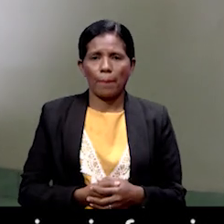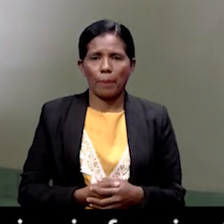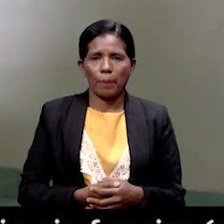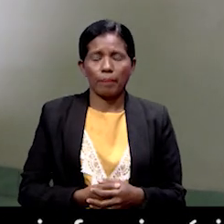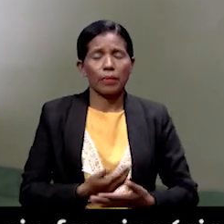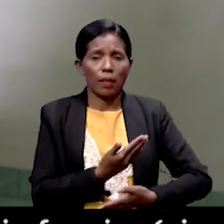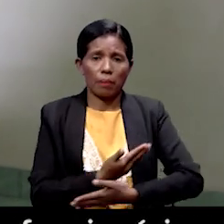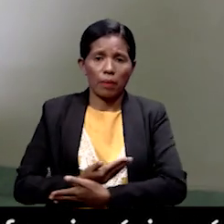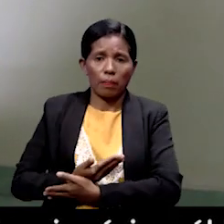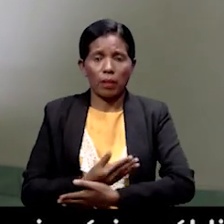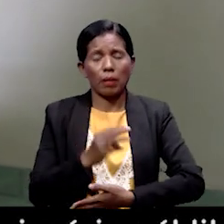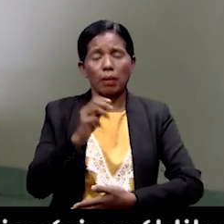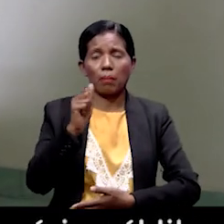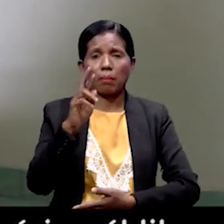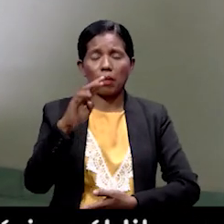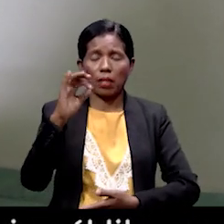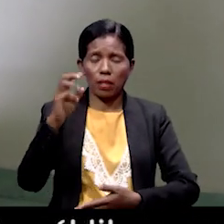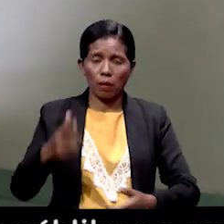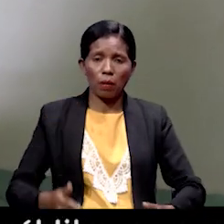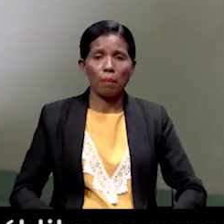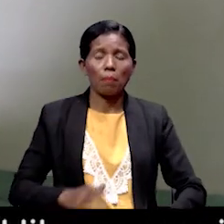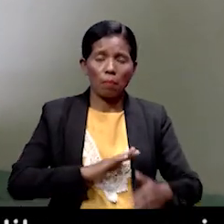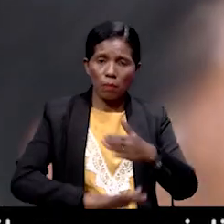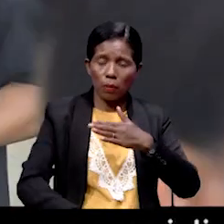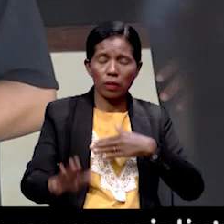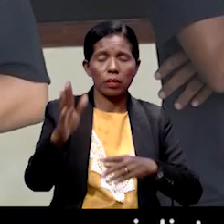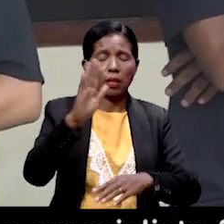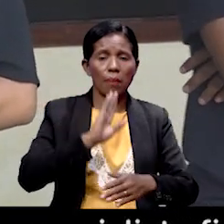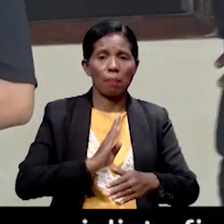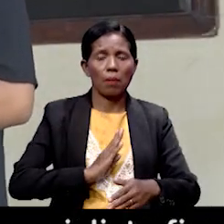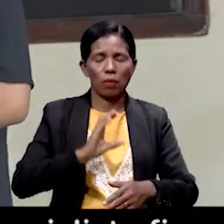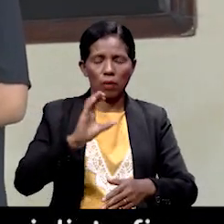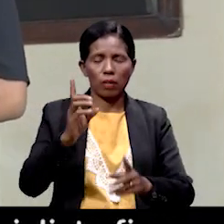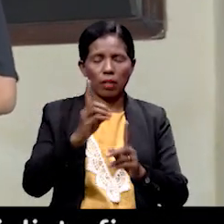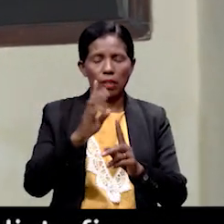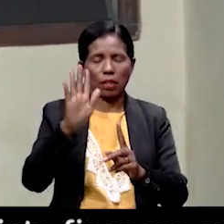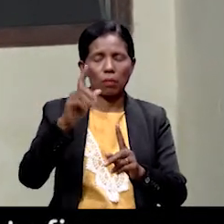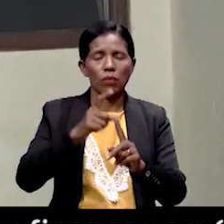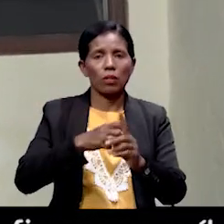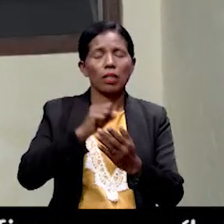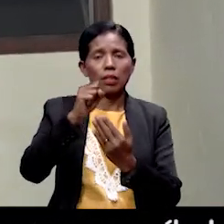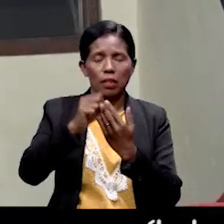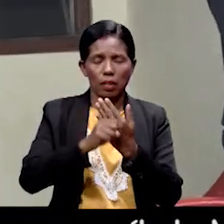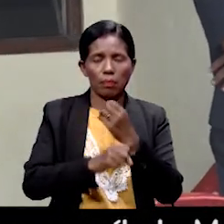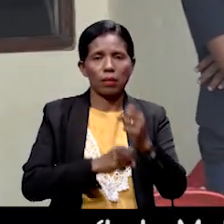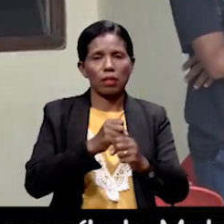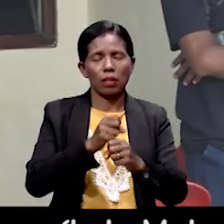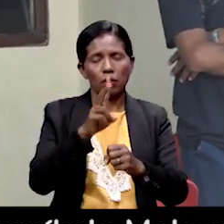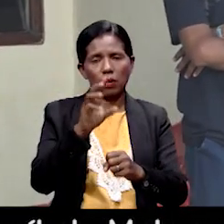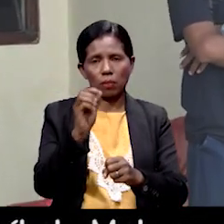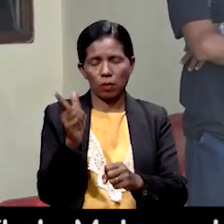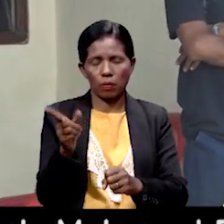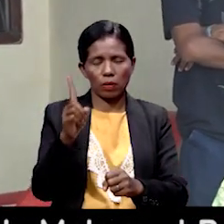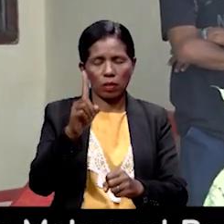Bebe Maria do Carmo moris iha baukau iha lorong 5 fulan Setembru tinan rihun rua Ruanulu Resingida oang husi